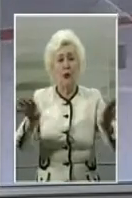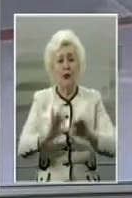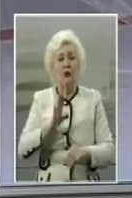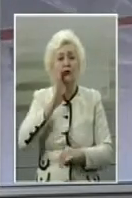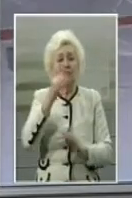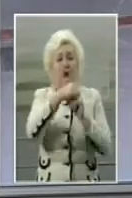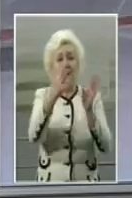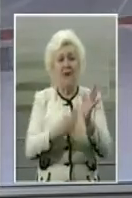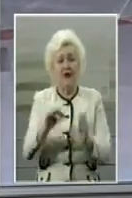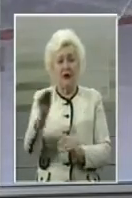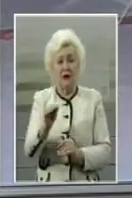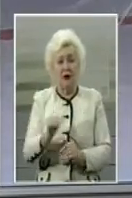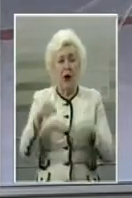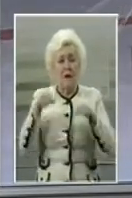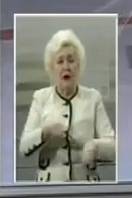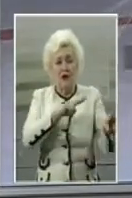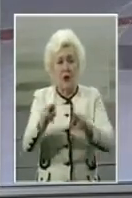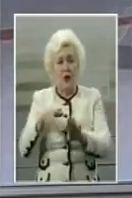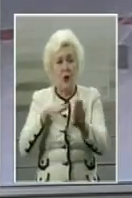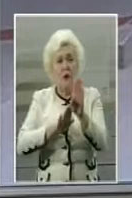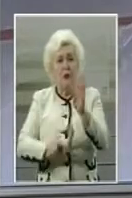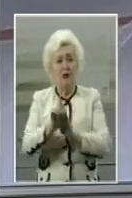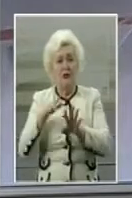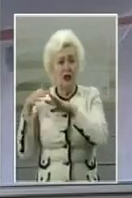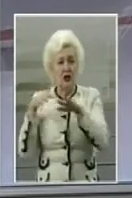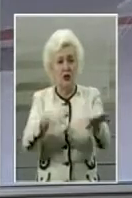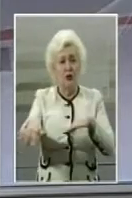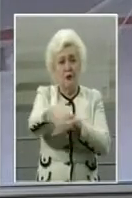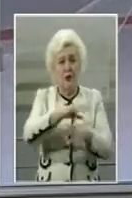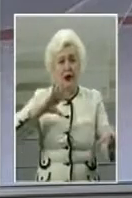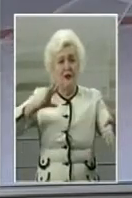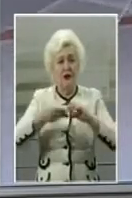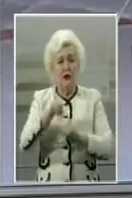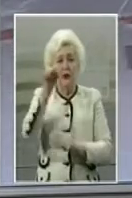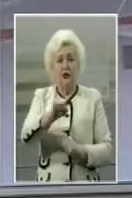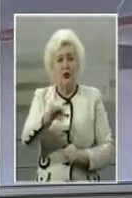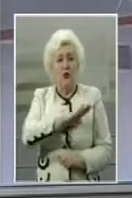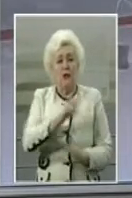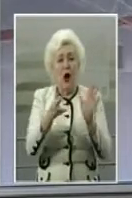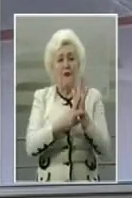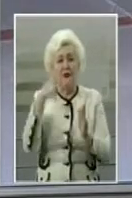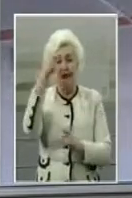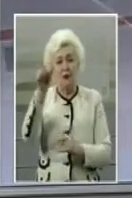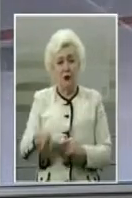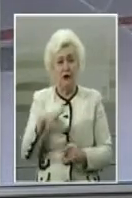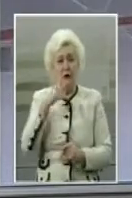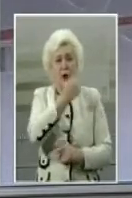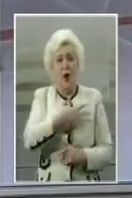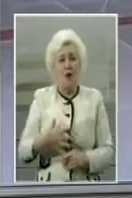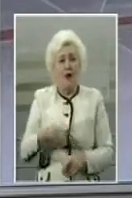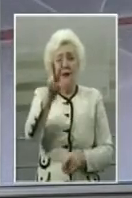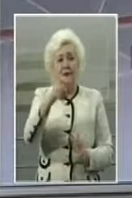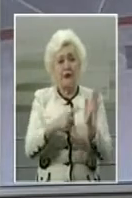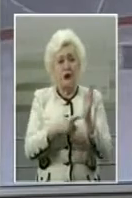зранку 19 лютого правоохоронці почали штурм Майдану, внаслідок чого того дня загинуло 8 осіб, були поранені